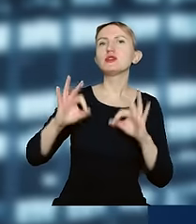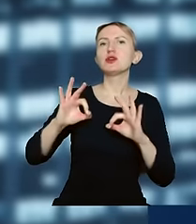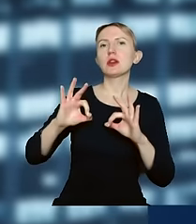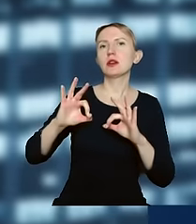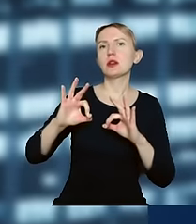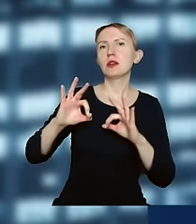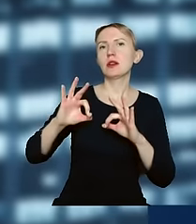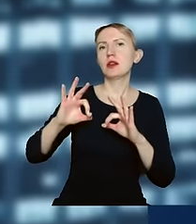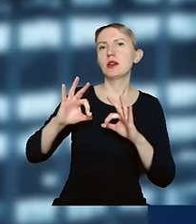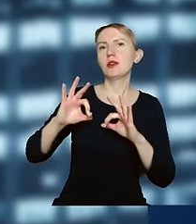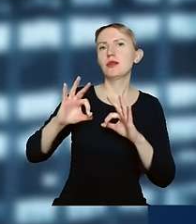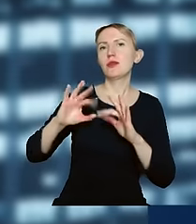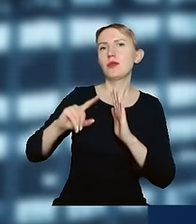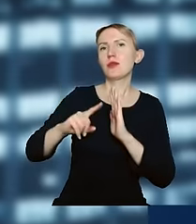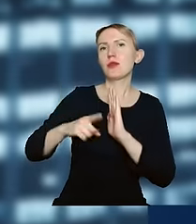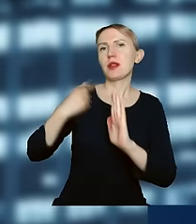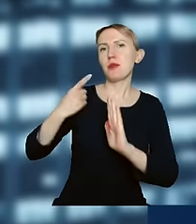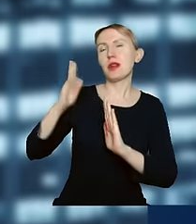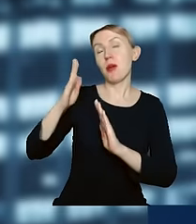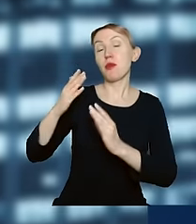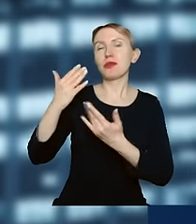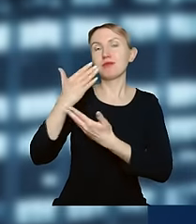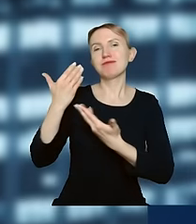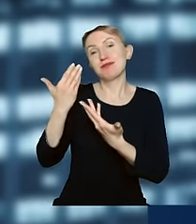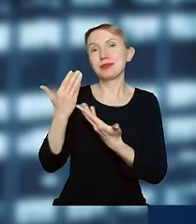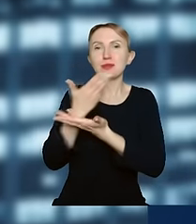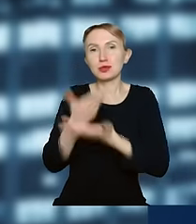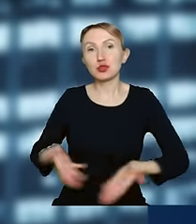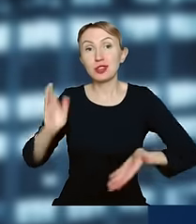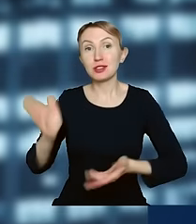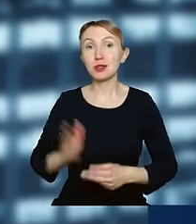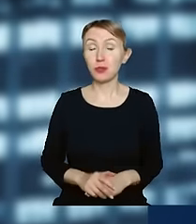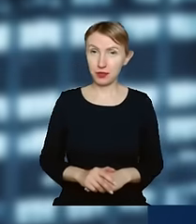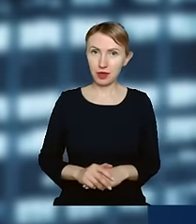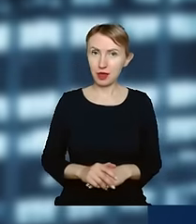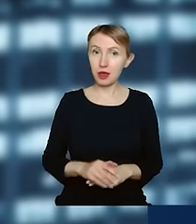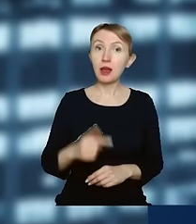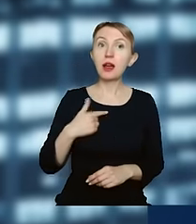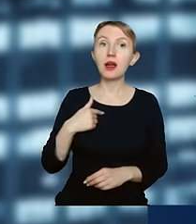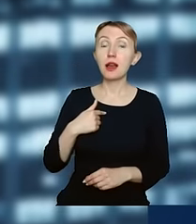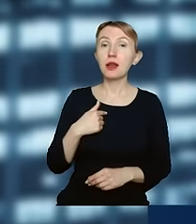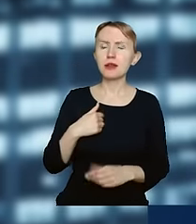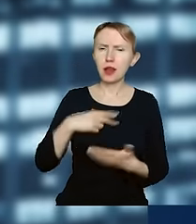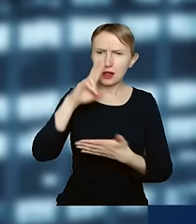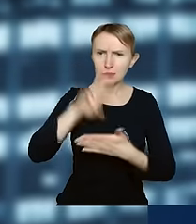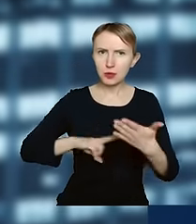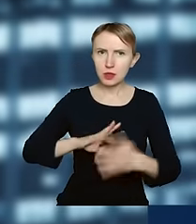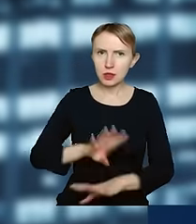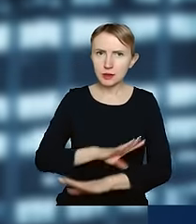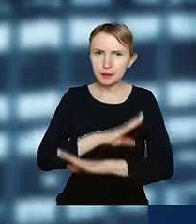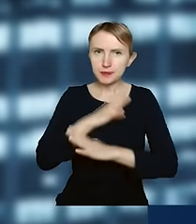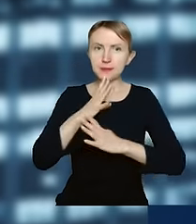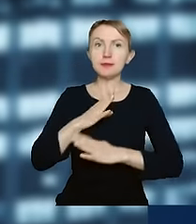bankiet. Nie, ale nie uprzedzajmy faktów, spokojnie. Proszę Państwa, mnie skoczyło ciśnienie, jak to czytałem na